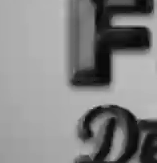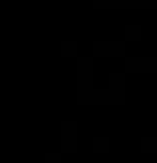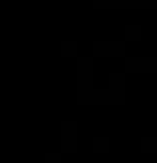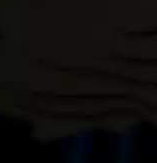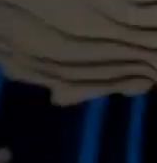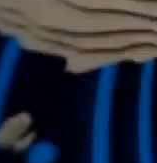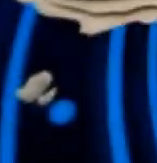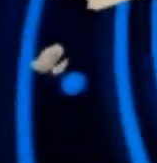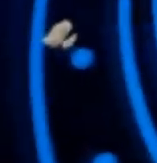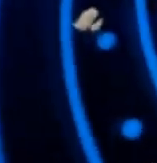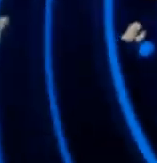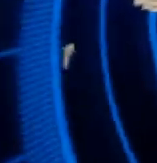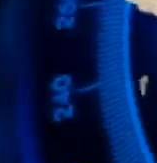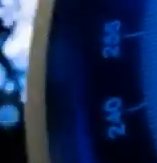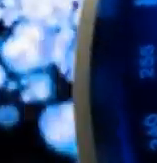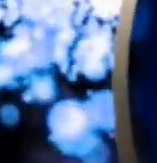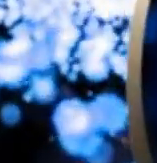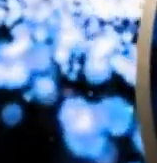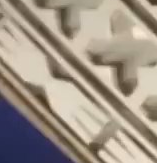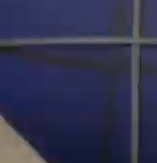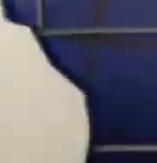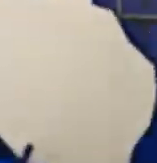की धड़कन.